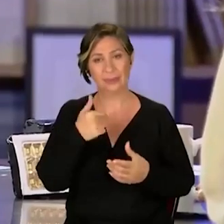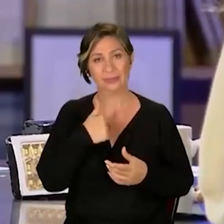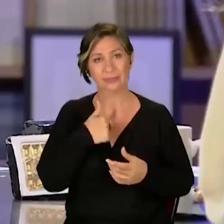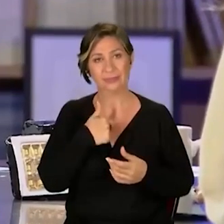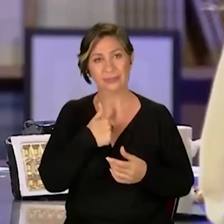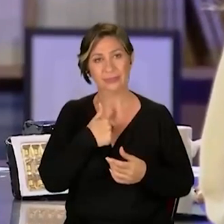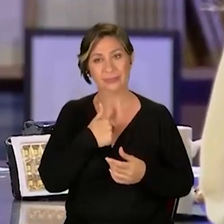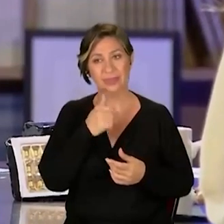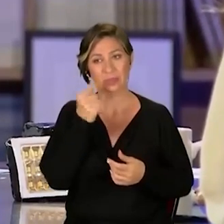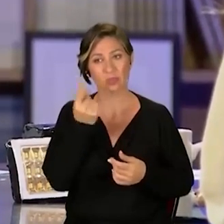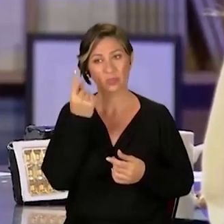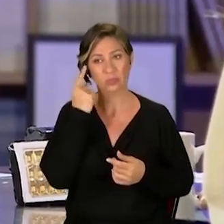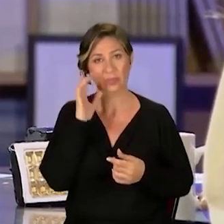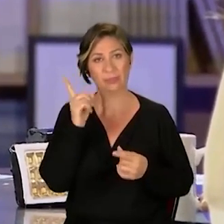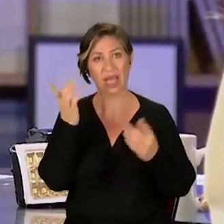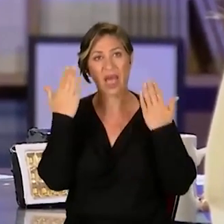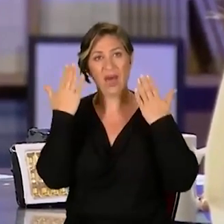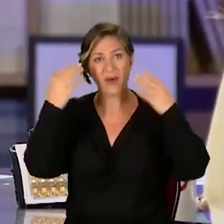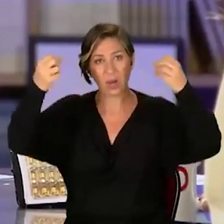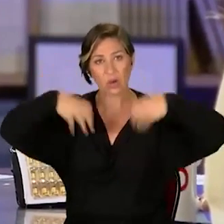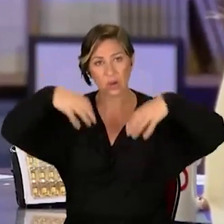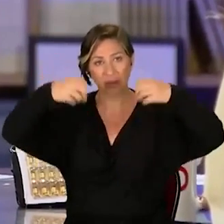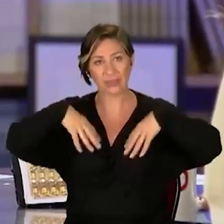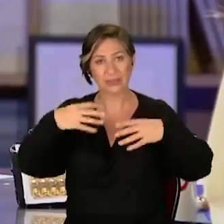bir şey düşünmedik. Bir yere hava gönderdiğimizi.